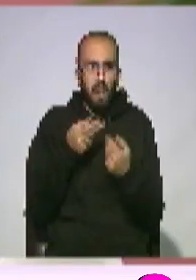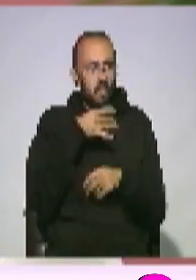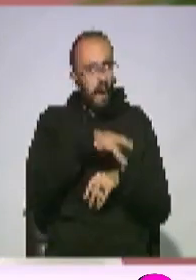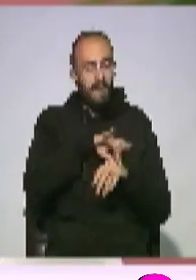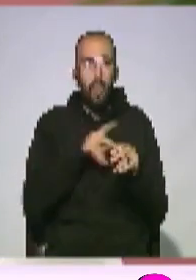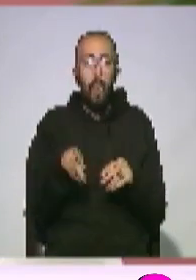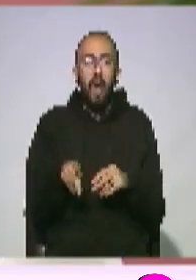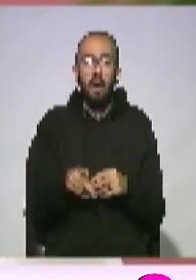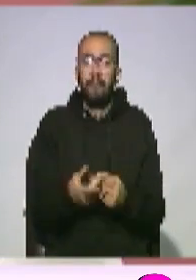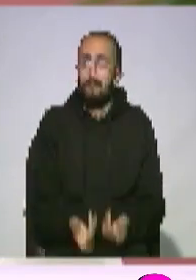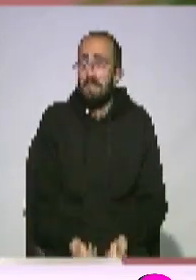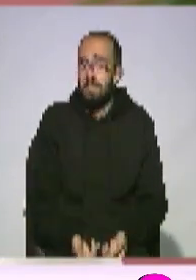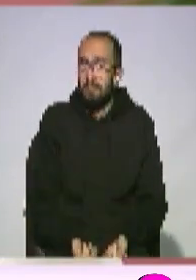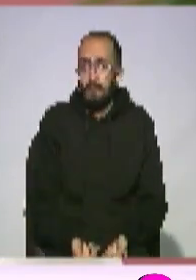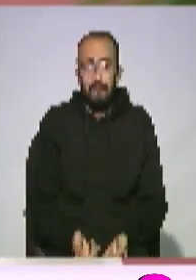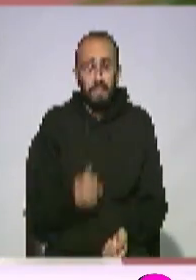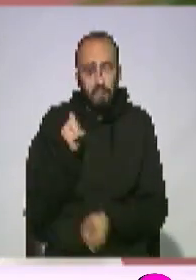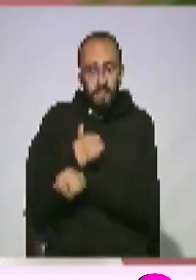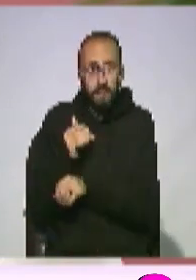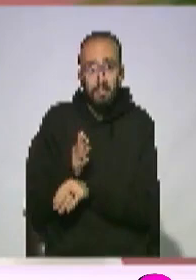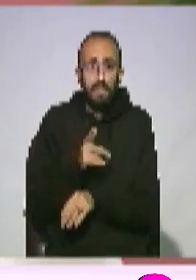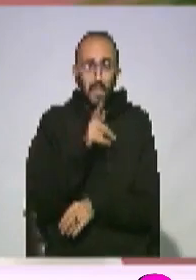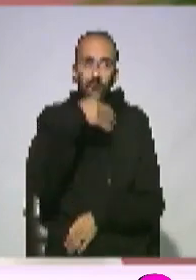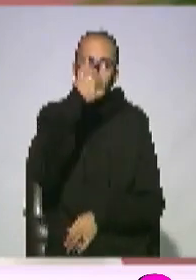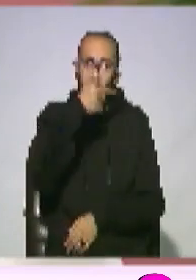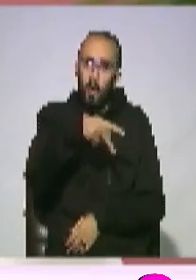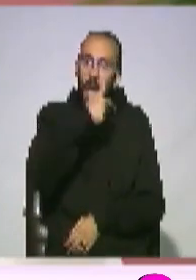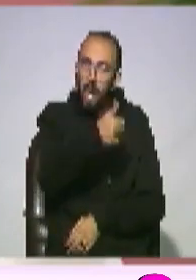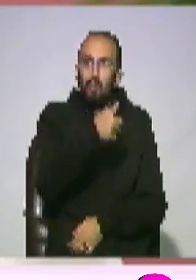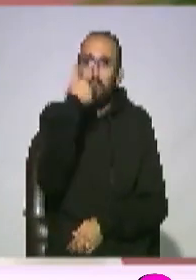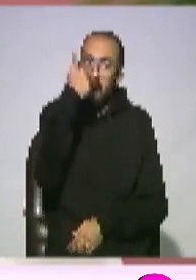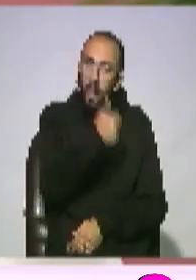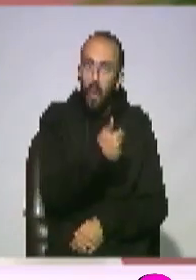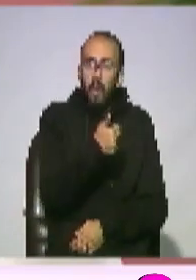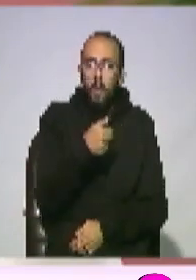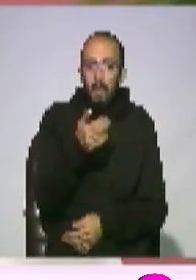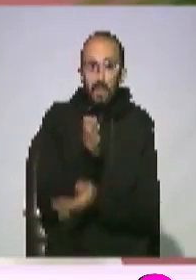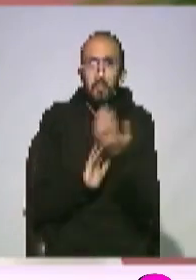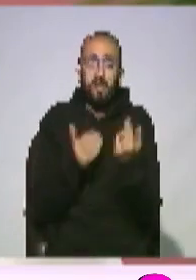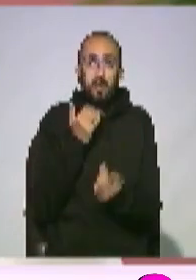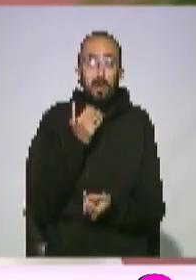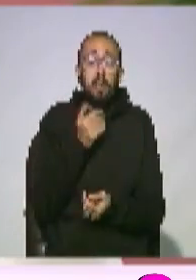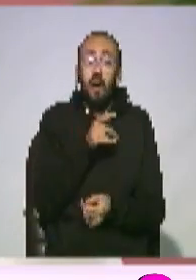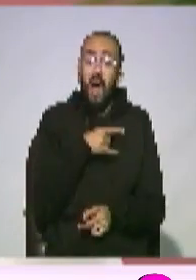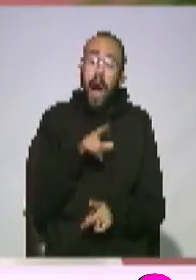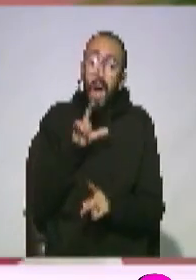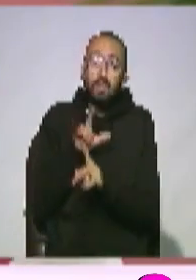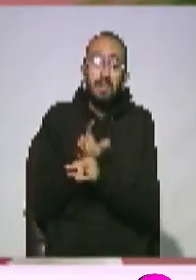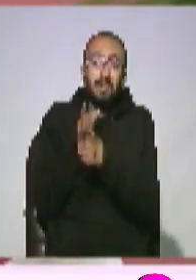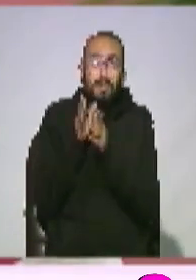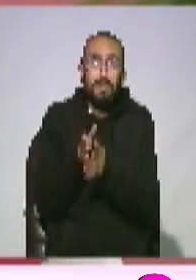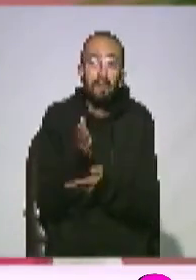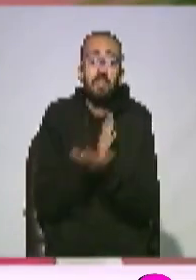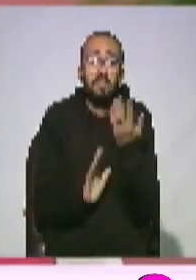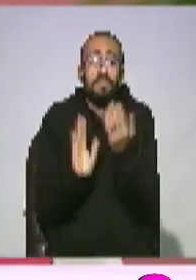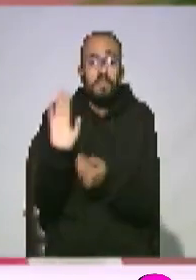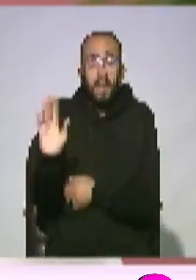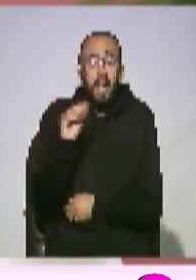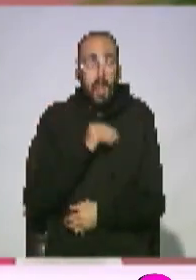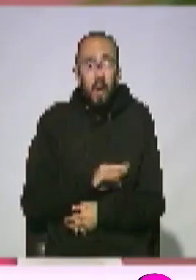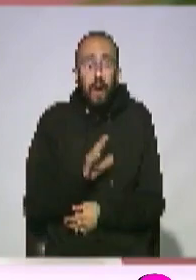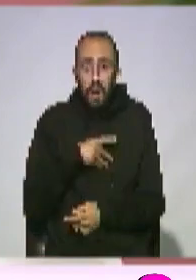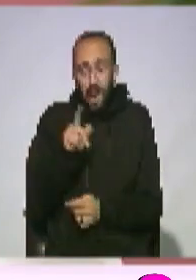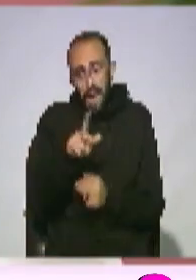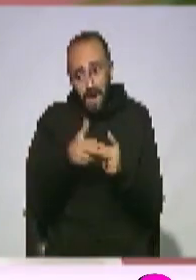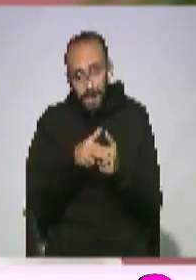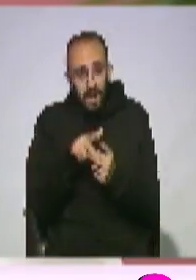مصرين. طب ما هو دي رياضه، يقول لك لا الرياضه اللي ليها مستقبل كره القدم. لا هو عايز يلعب رياضه يعني كتنفيس لطاقته، فانا هنا ما اقدرش